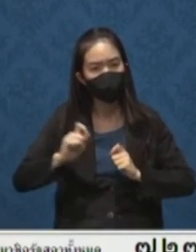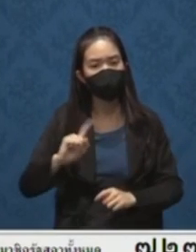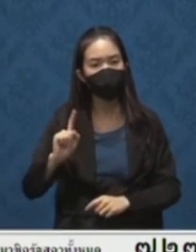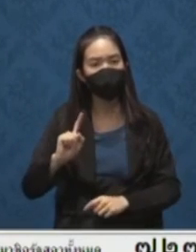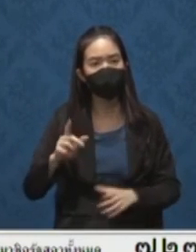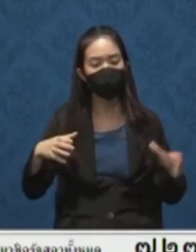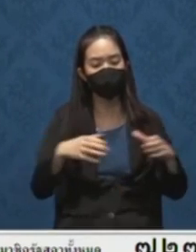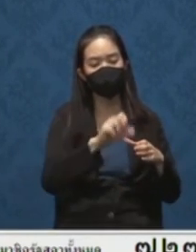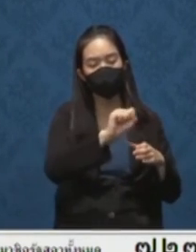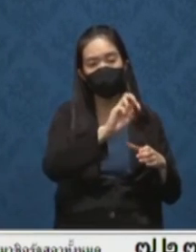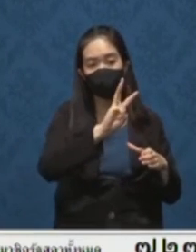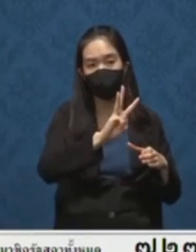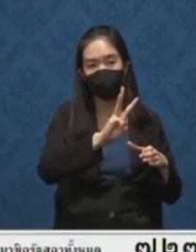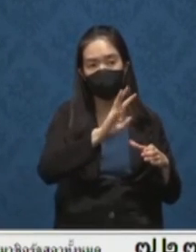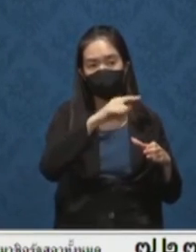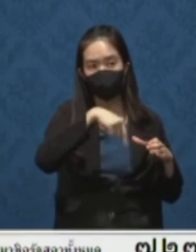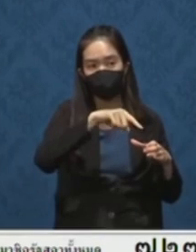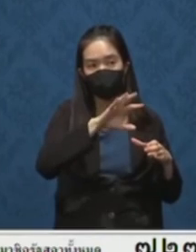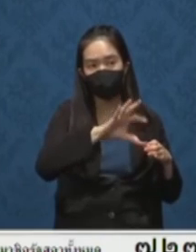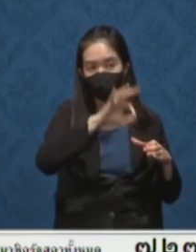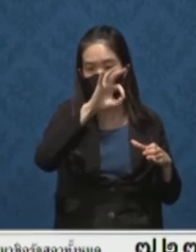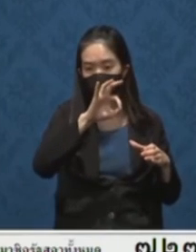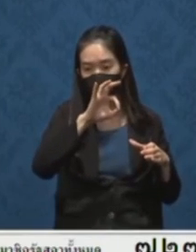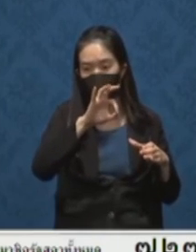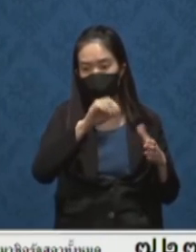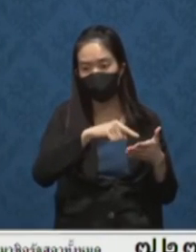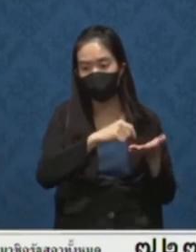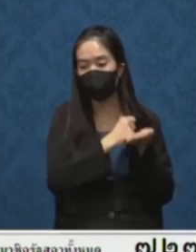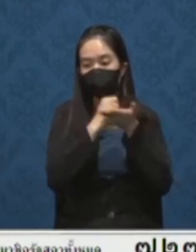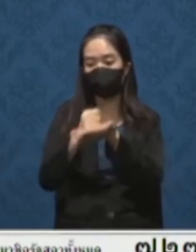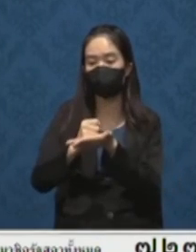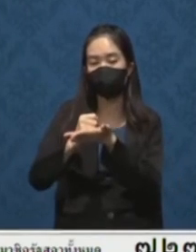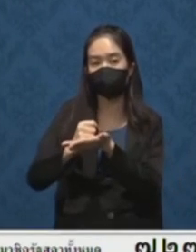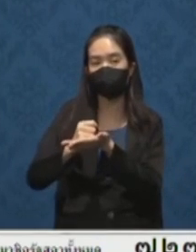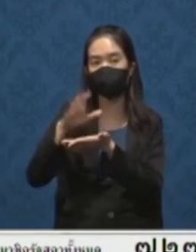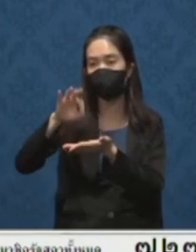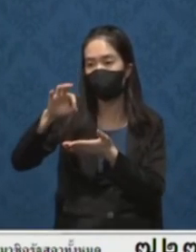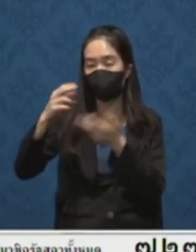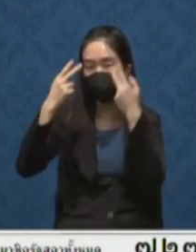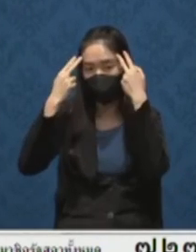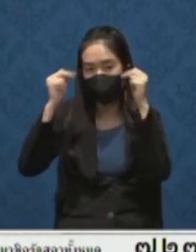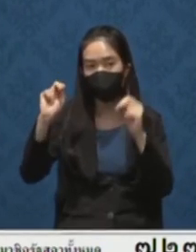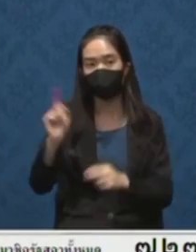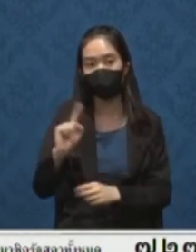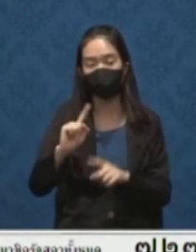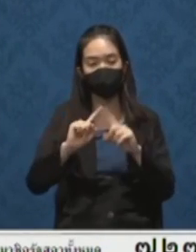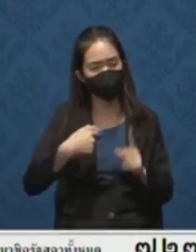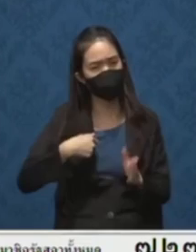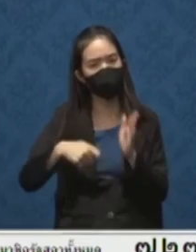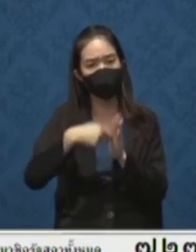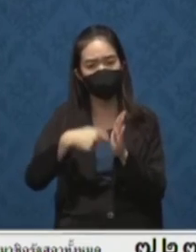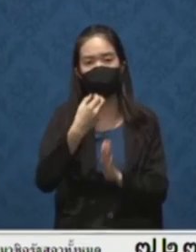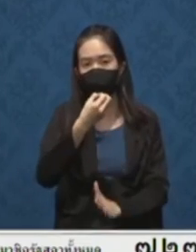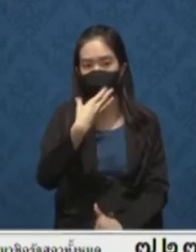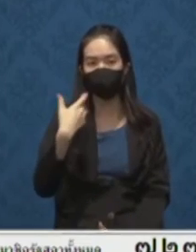วชุดแรกไปรวมเรือกนายกรฐมตรีเฉยๆแต่คำถามพ่วงเนี่ยเขาบอกเหตุผลไ้ด้วย